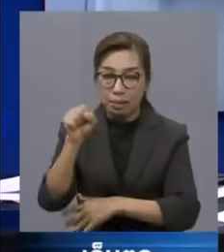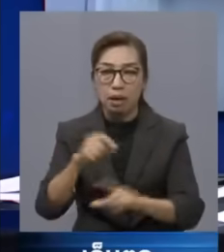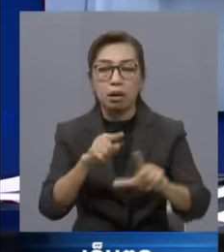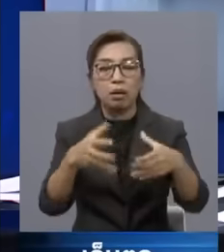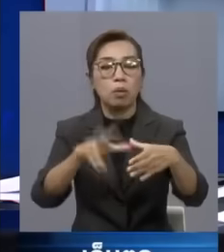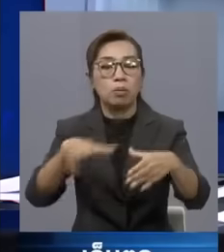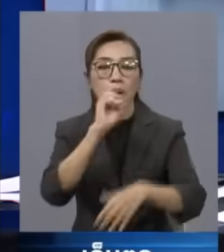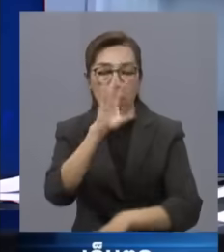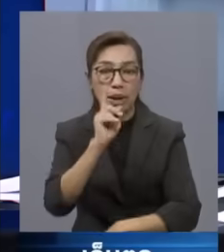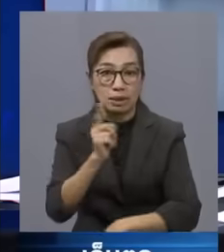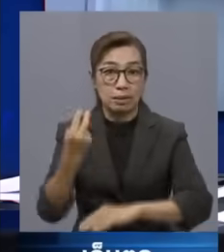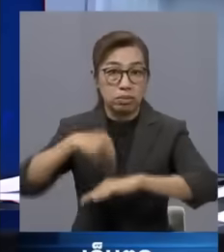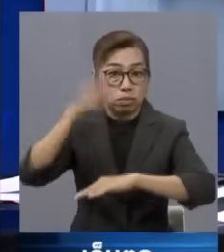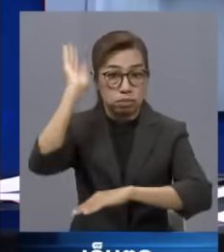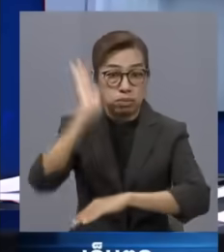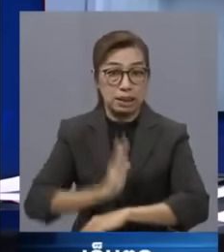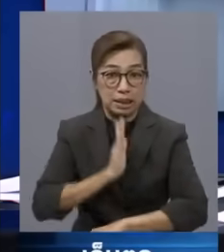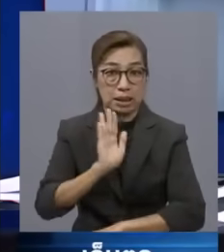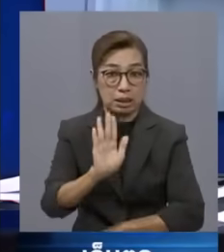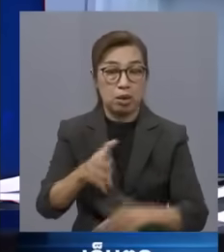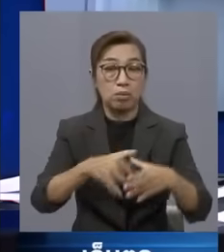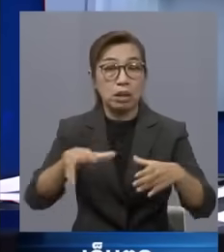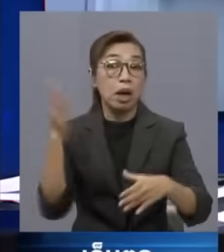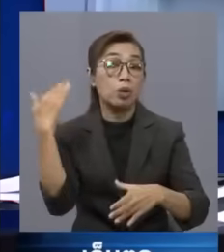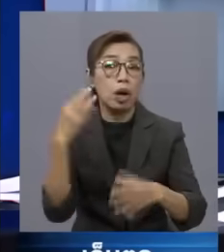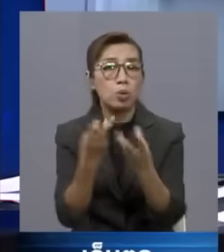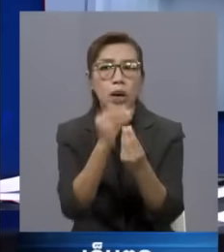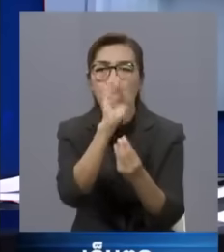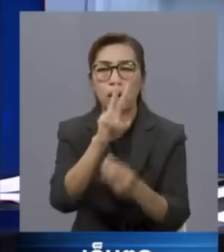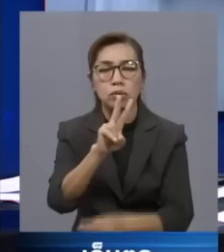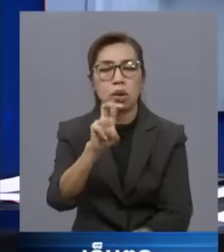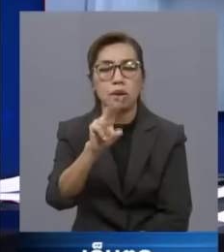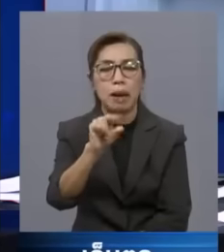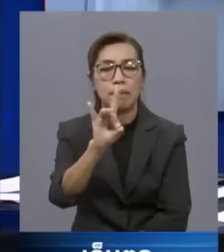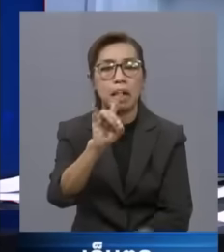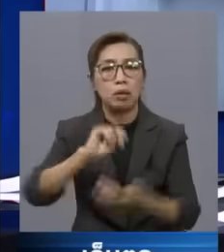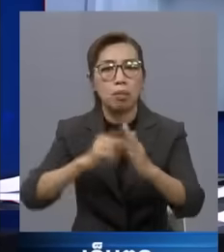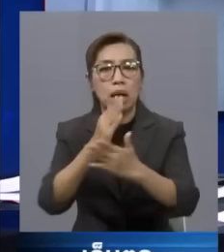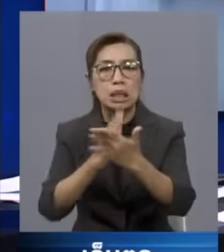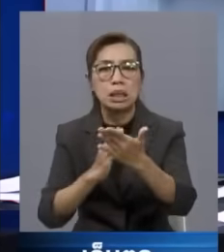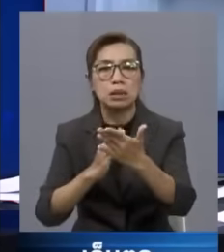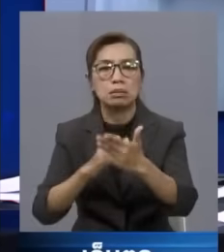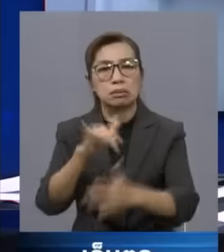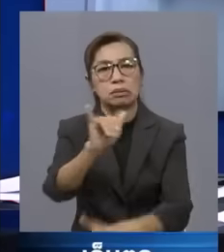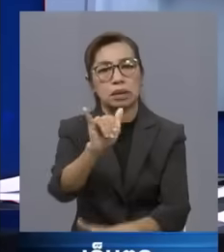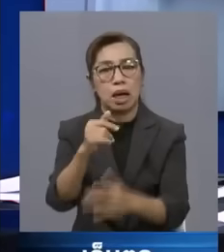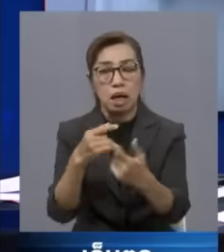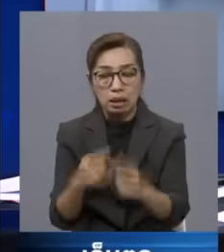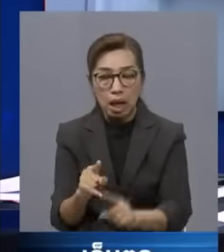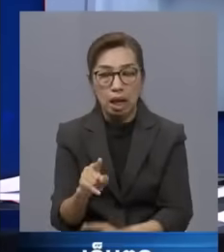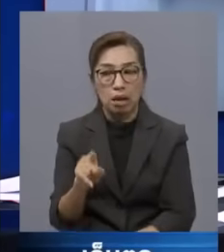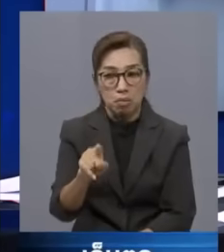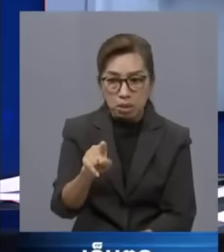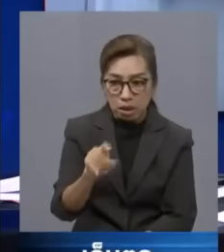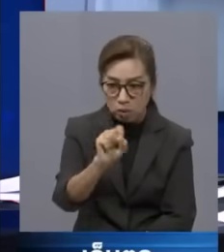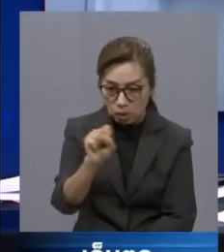จริงๆถ้าเอาแถลงอย่างเป็นทางการตัวเลขเพื่อไทยยังไม่เกิดขึ้นเลยนะ 230บาทแต่ที่มีแบบไม่เป็นทางการประกาศว่าจะโหวต